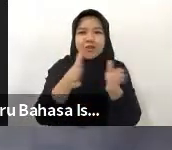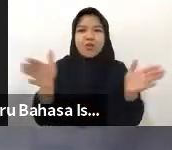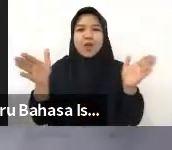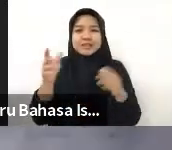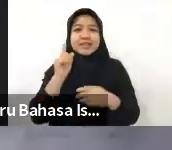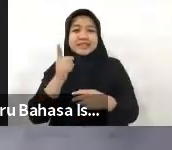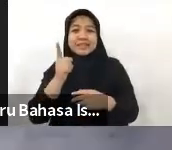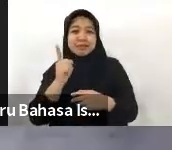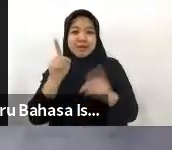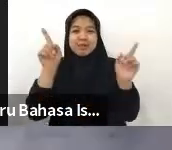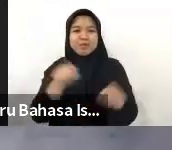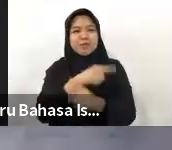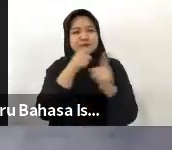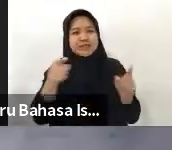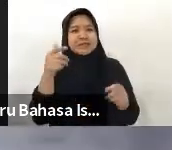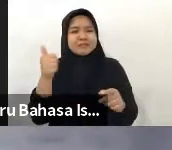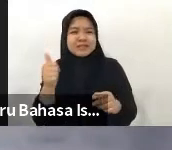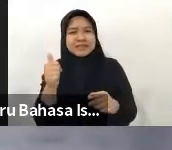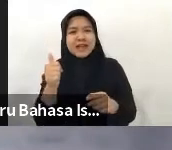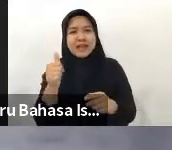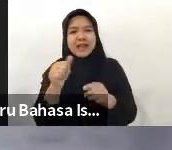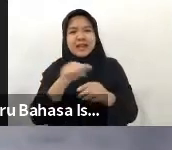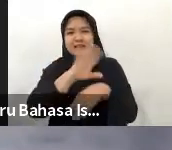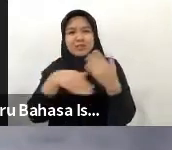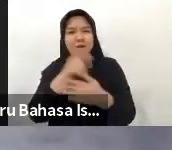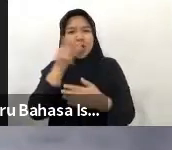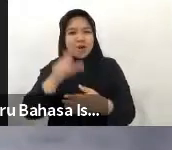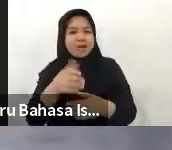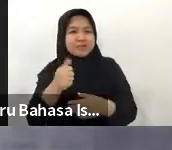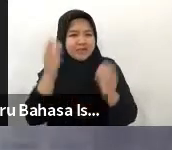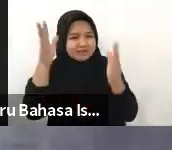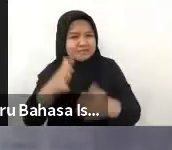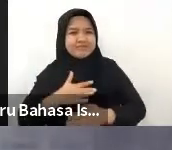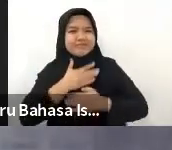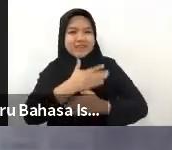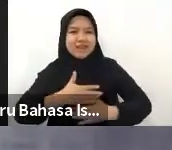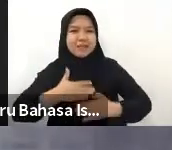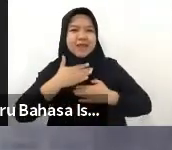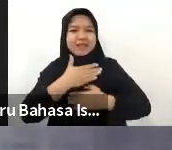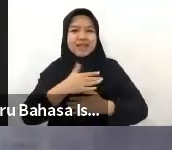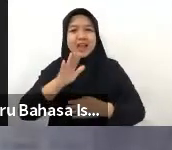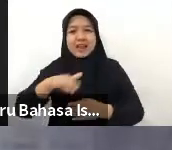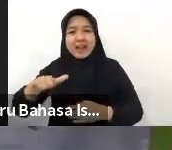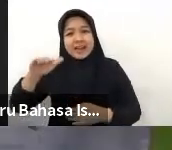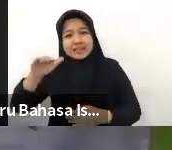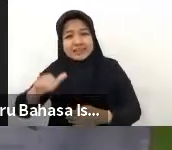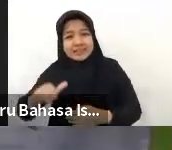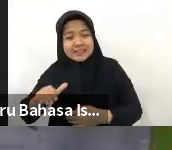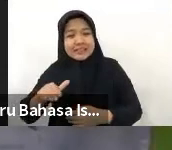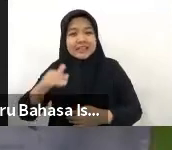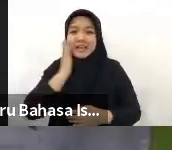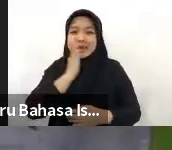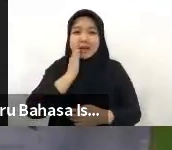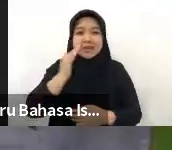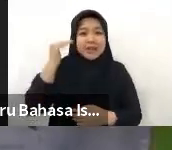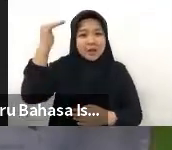karena musik itu dinikmati oleh berbagai macam kalangan masyarakat, baik dari anak-anak kecil, remaja